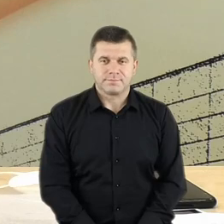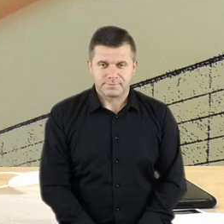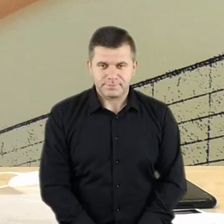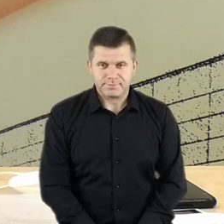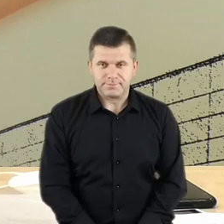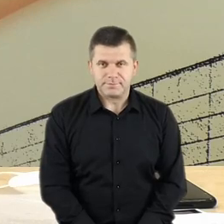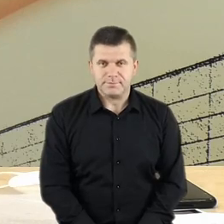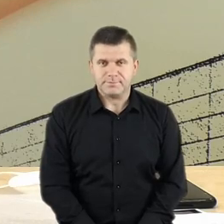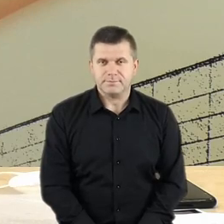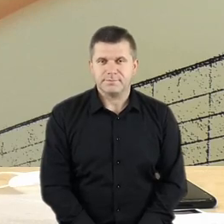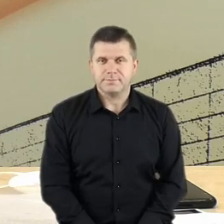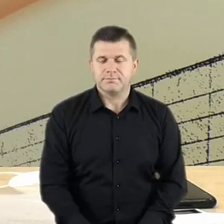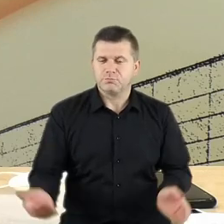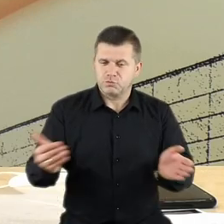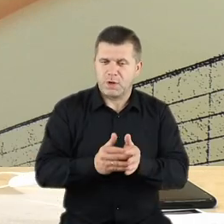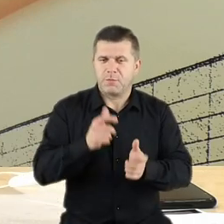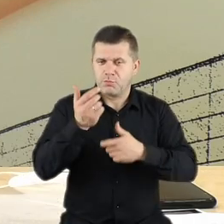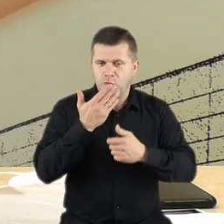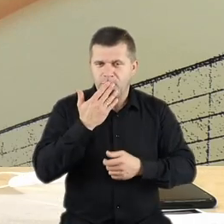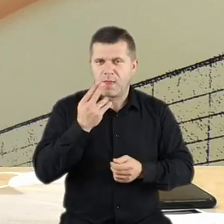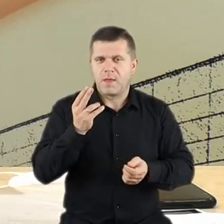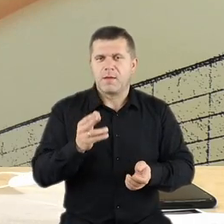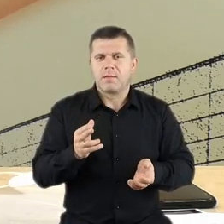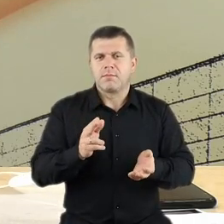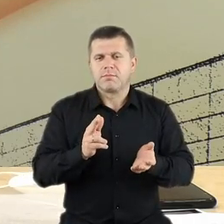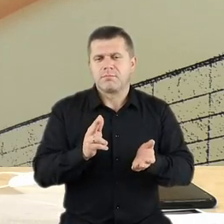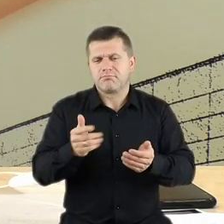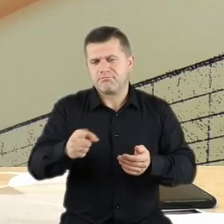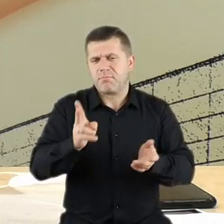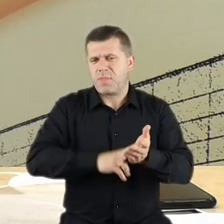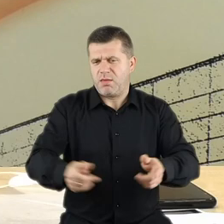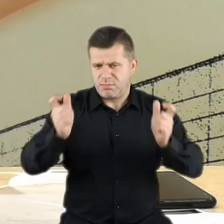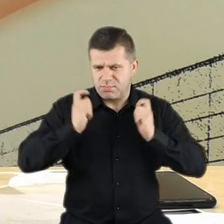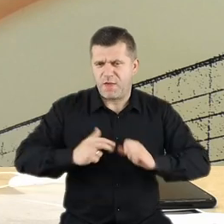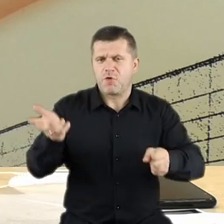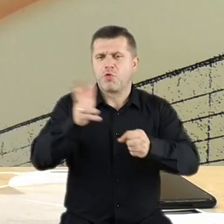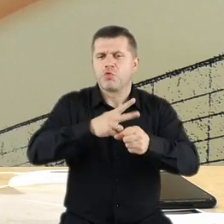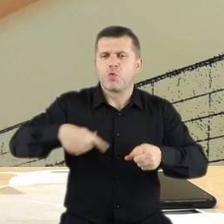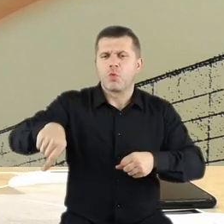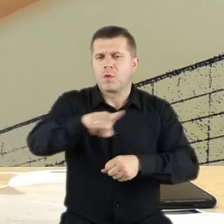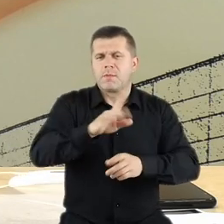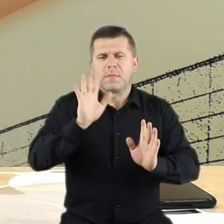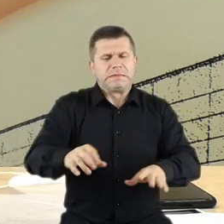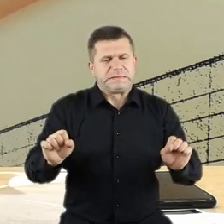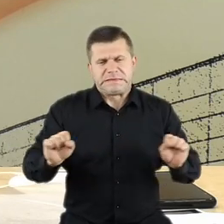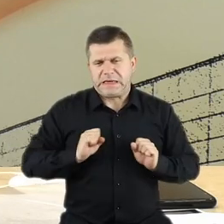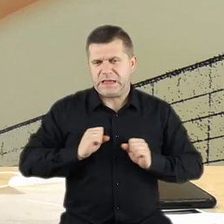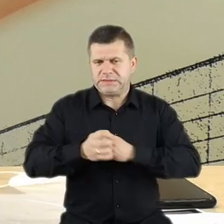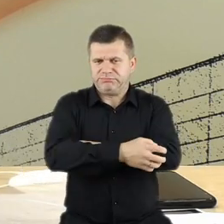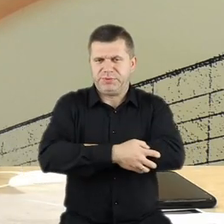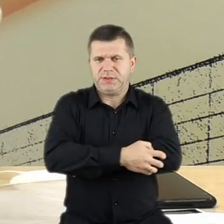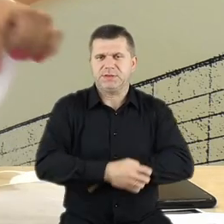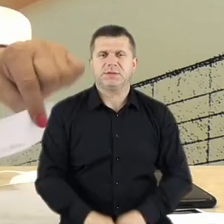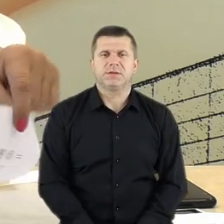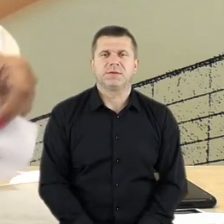No to trzeba przetłumaczyć ten sposób na przednówku na wsi niektóre zeliw straszny biedzie